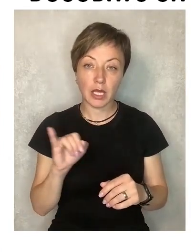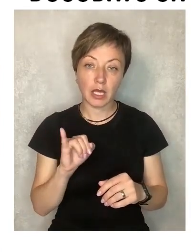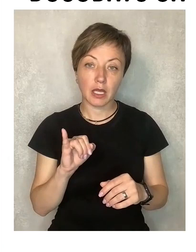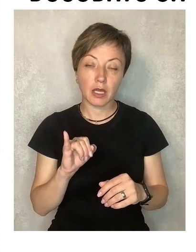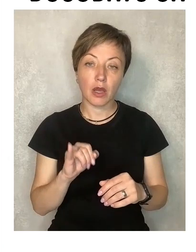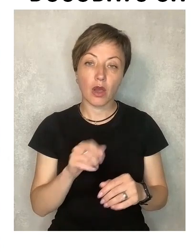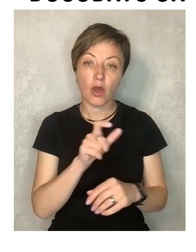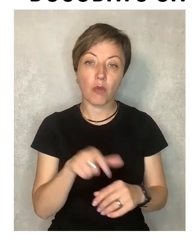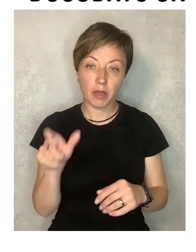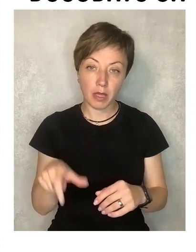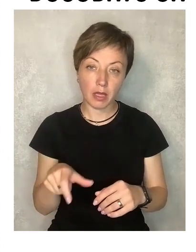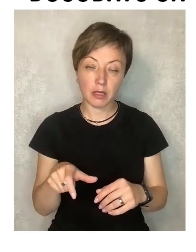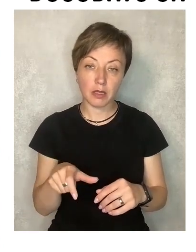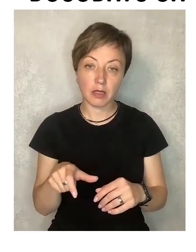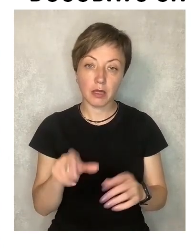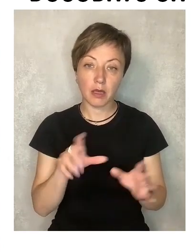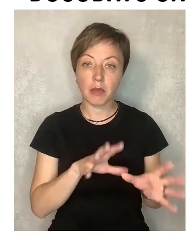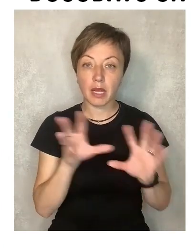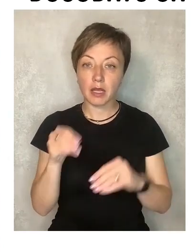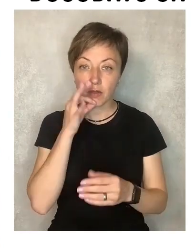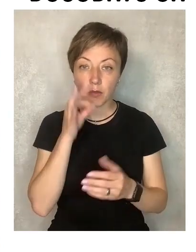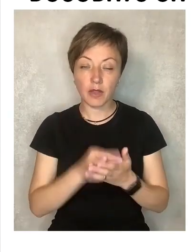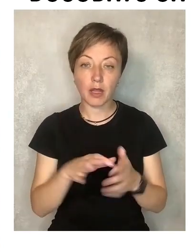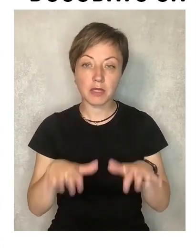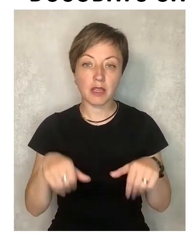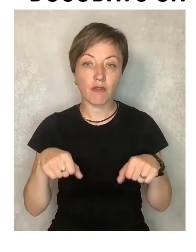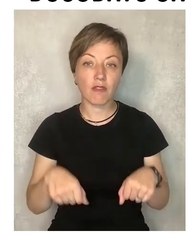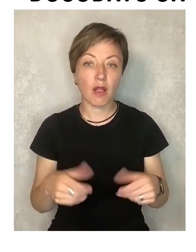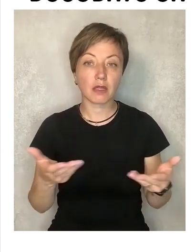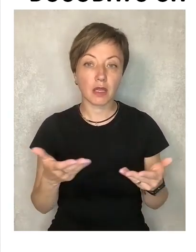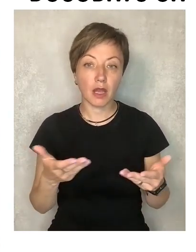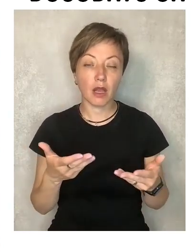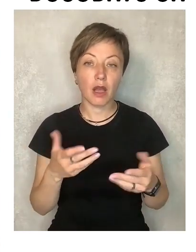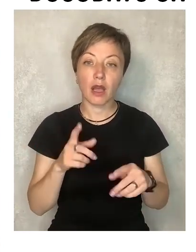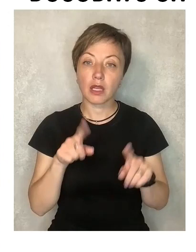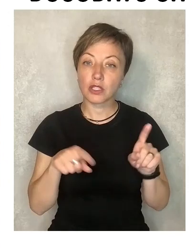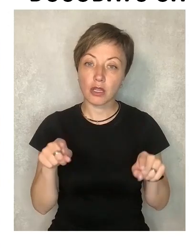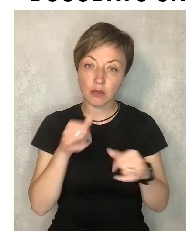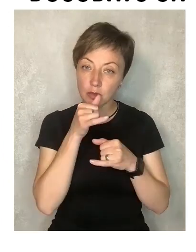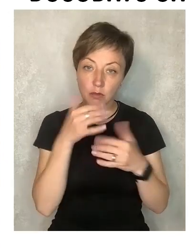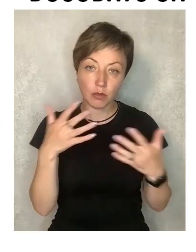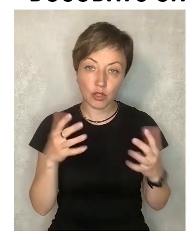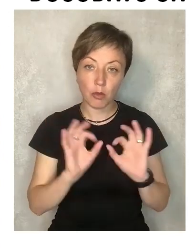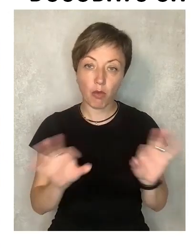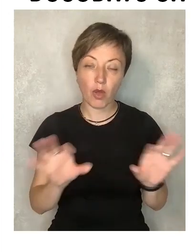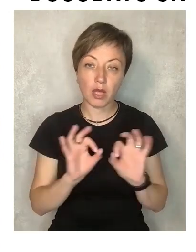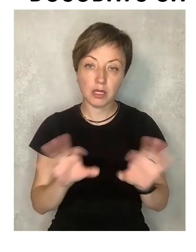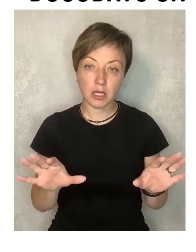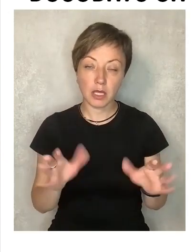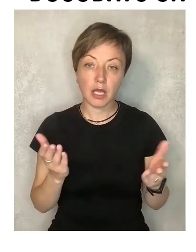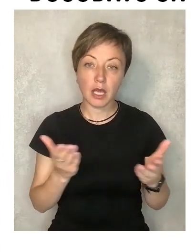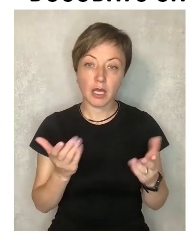громадяни перекладають відповідальність на місцеву владу, яка часом не має спроможності пояснити якісь